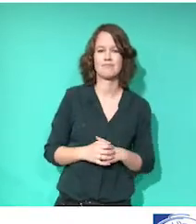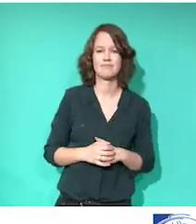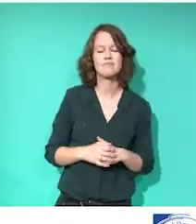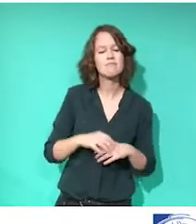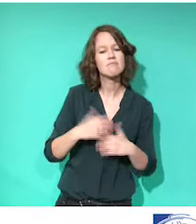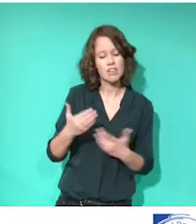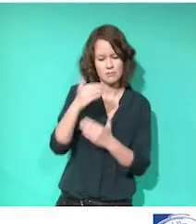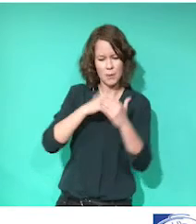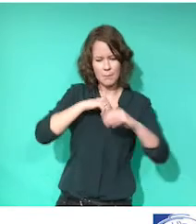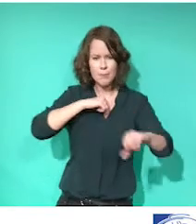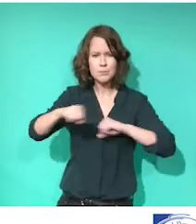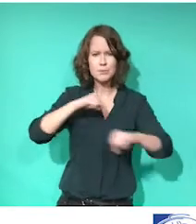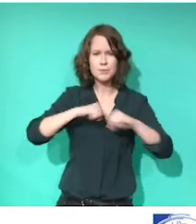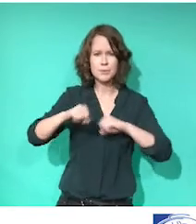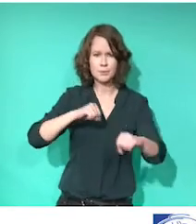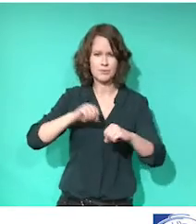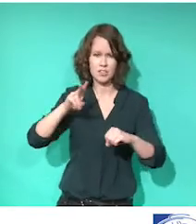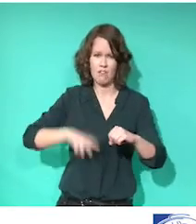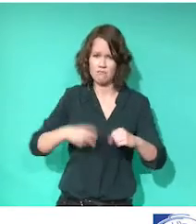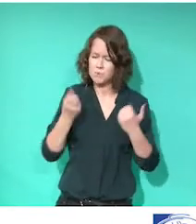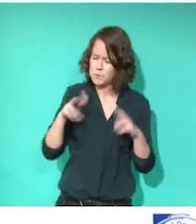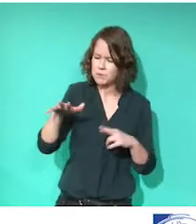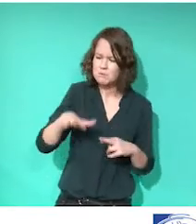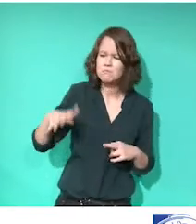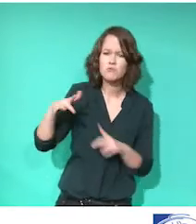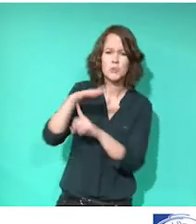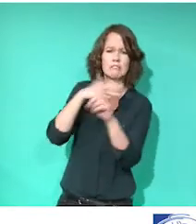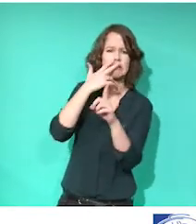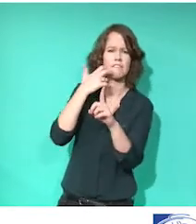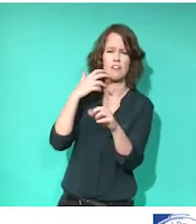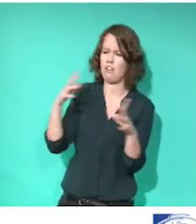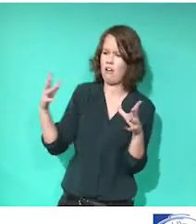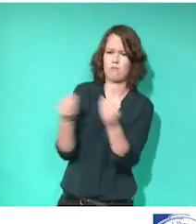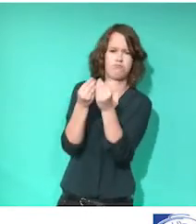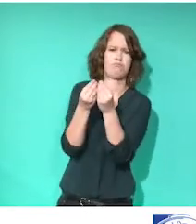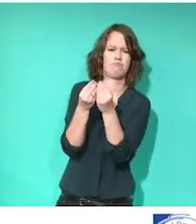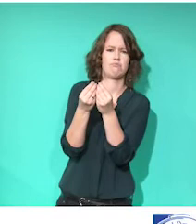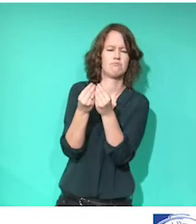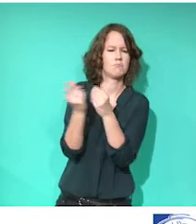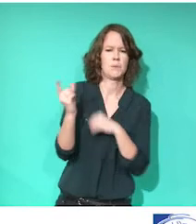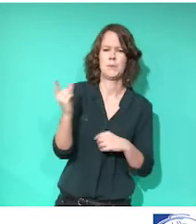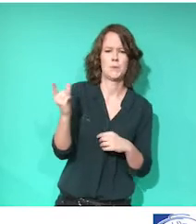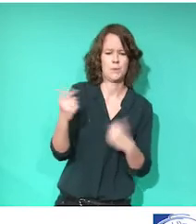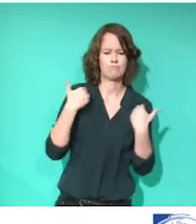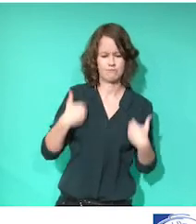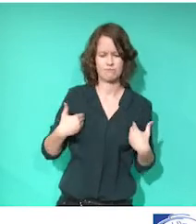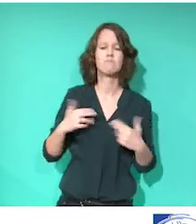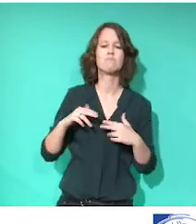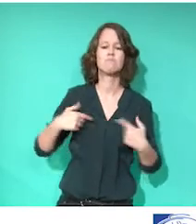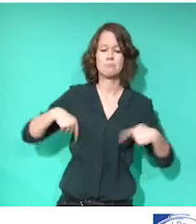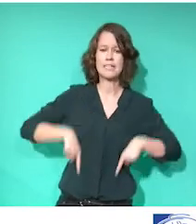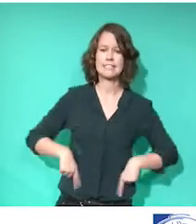jamais imaginée autrement qu'en synergie avec la société civile. Lorsque j'ai été nommée ministre, j'ai eu la chance de pouvoir